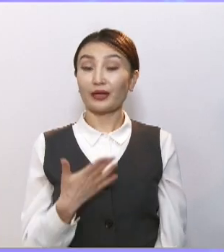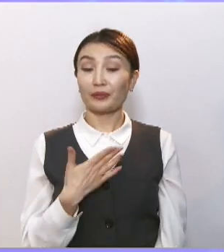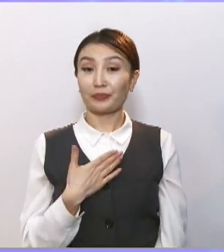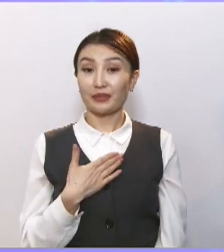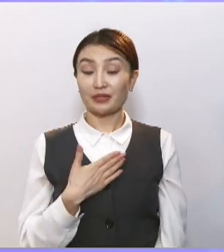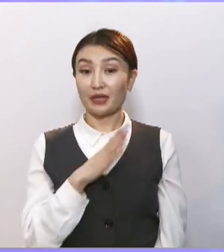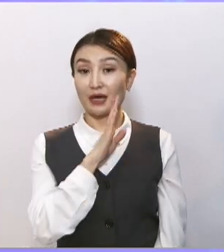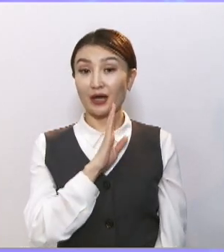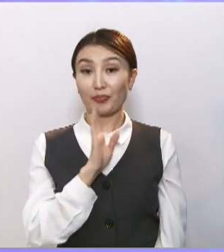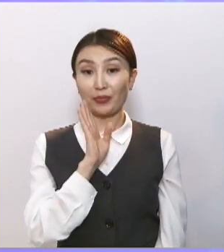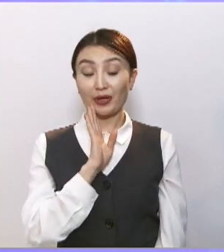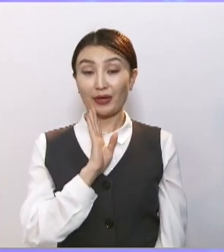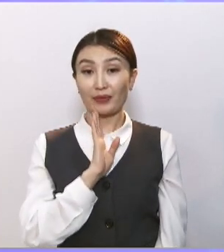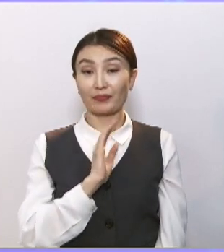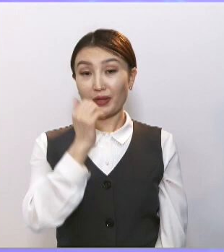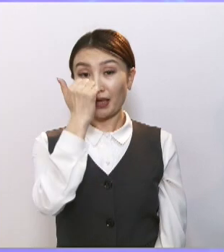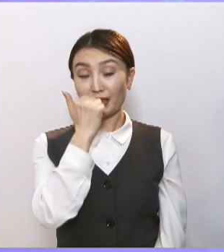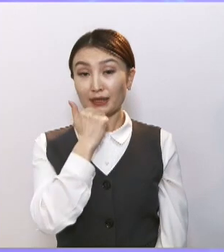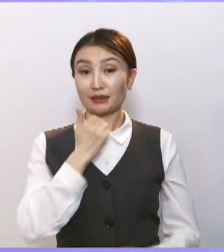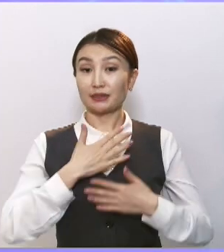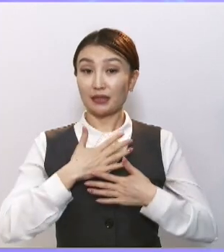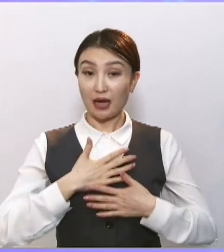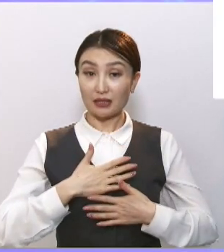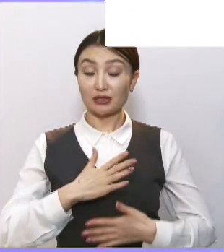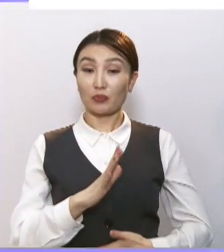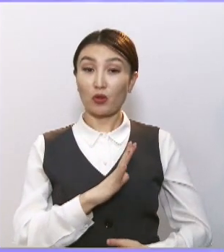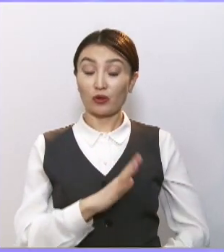Бизге апам ыраазы болот.